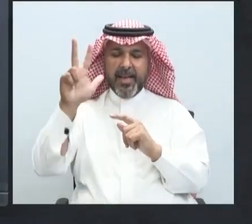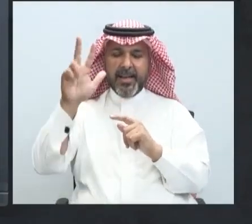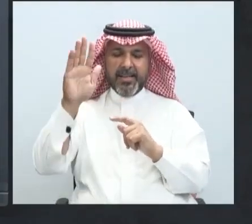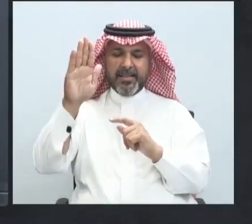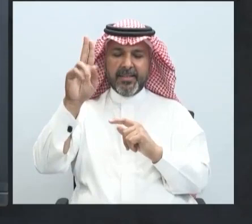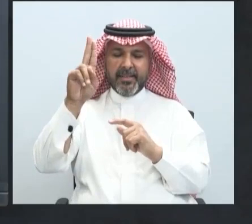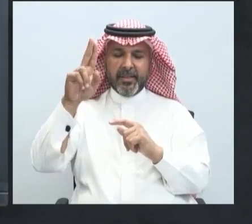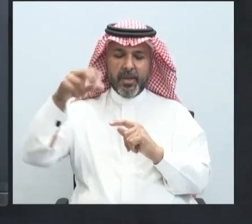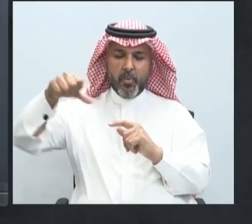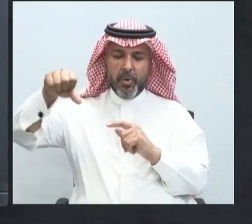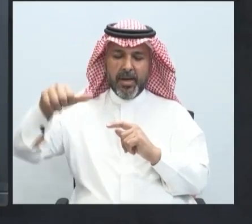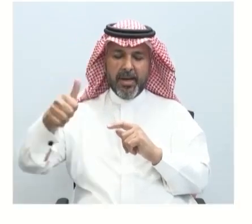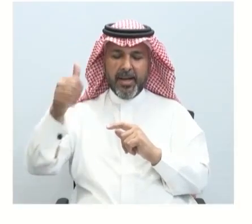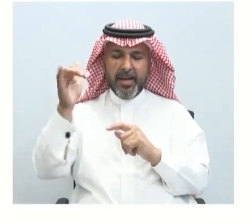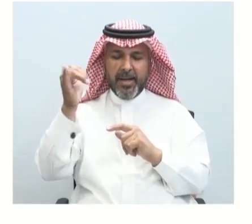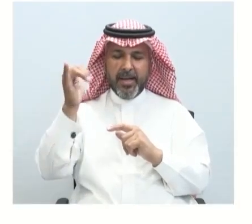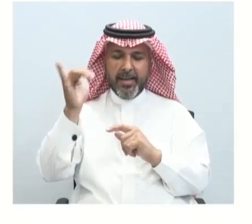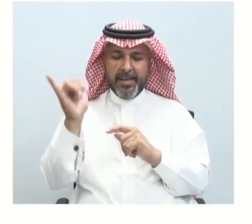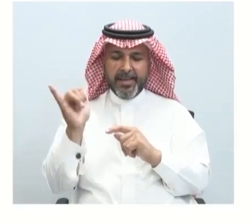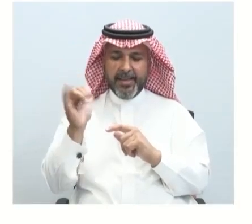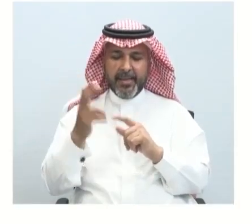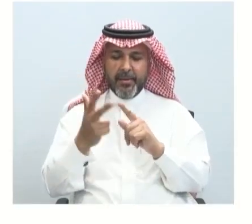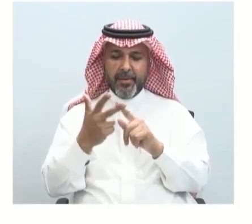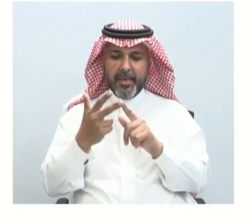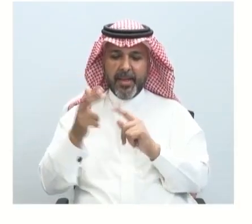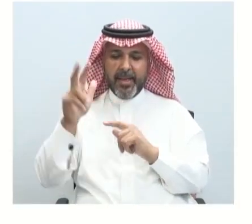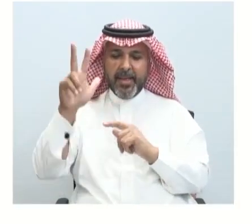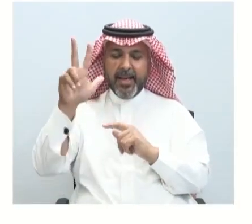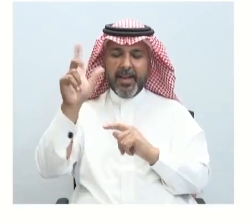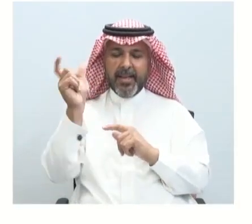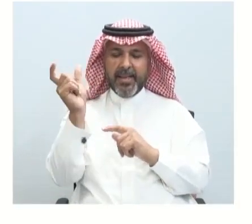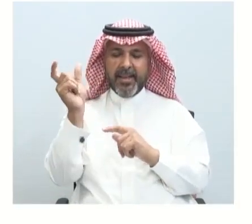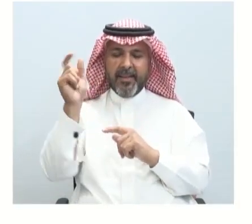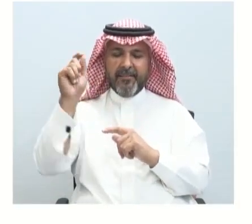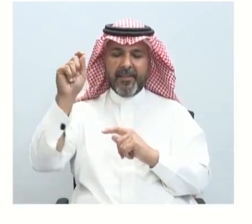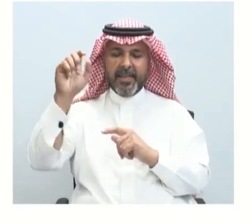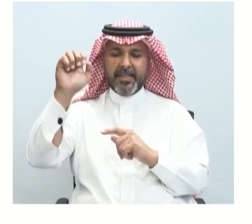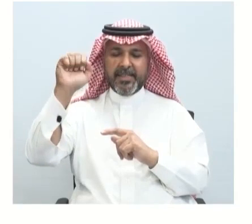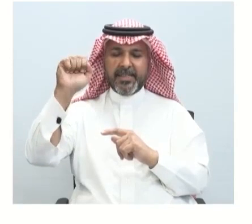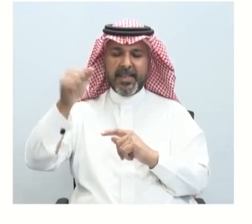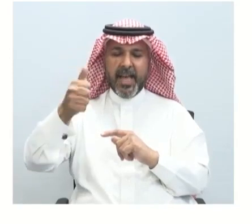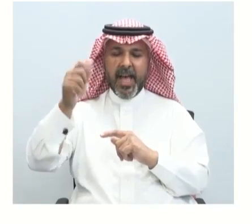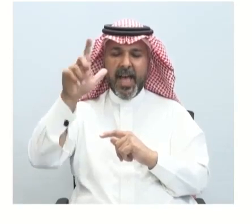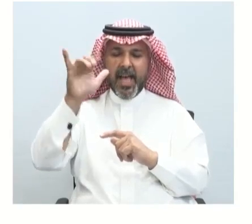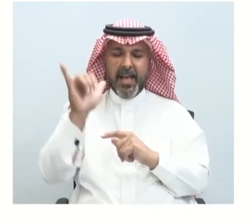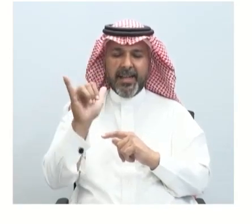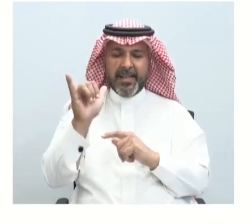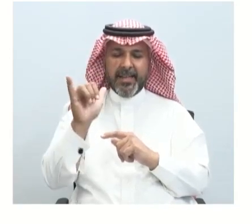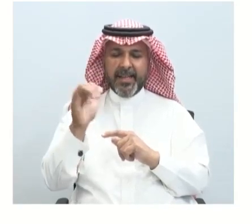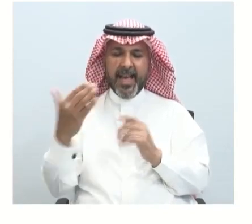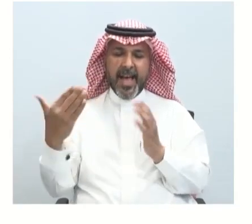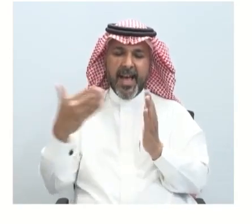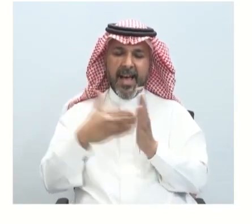الطور الانفصالي ف الطور النهائي لكنس بتعبير اخر الطور التمهيدي الاول الطور الاستوائي الاول الطور الانفصالي الاول والطور